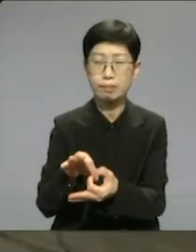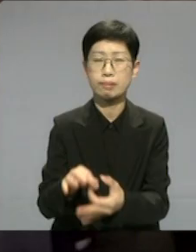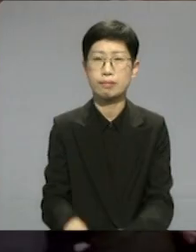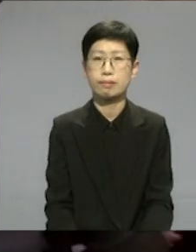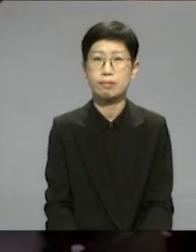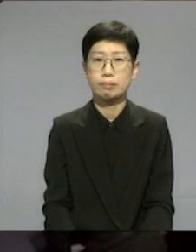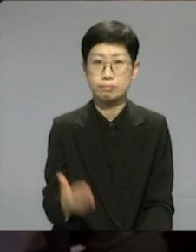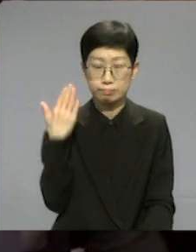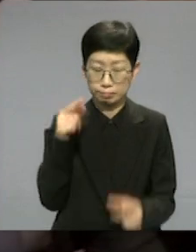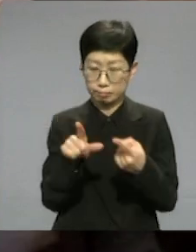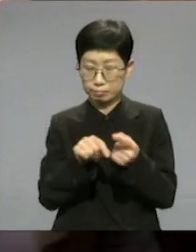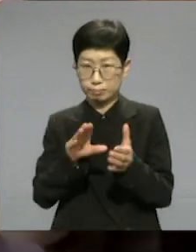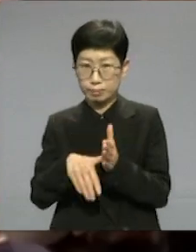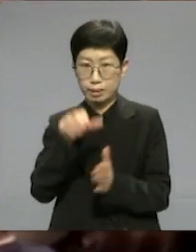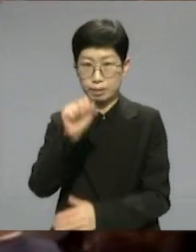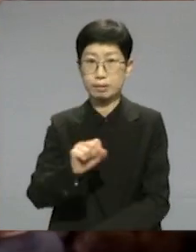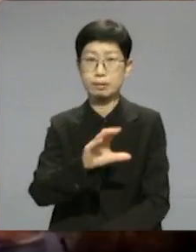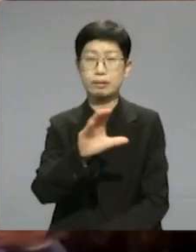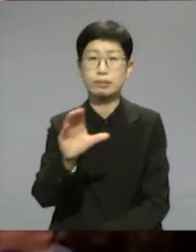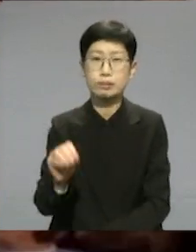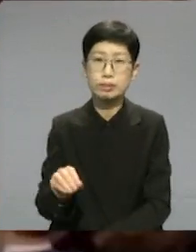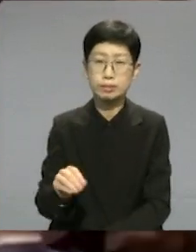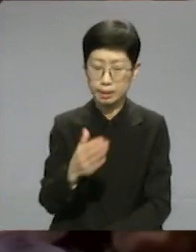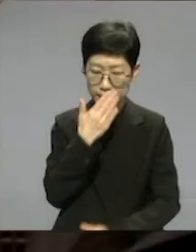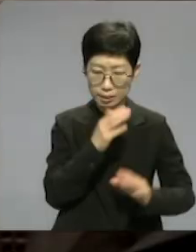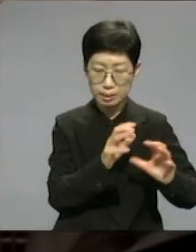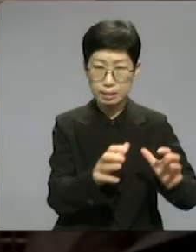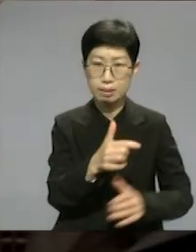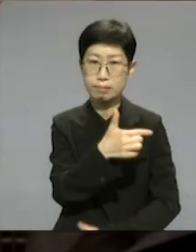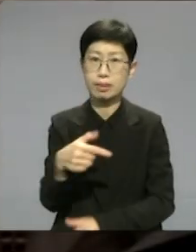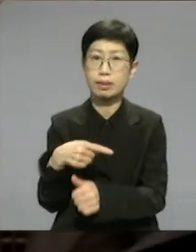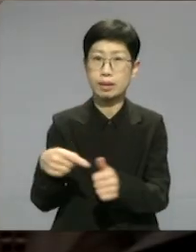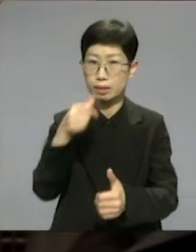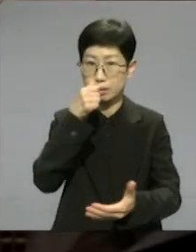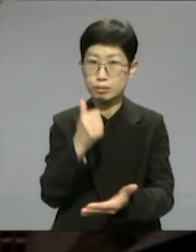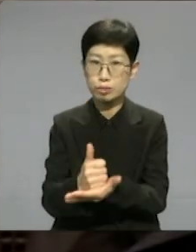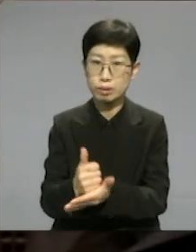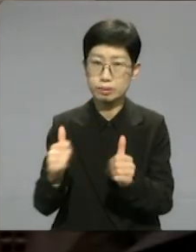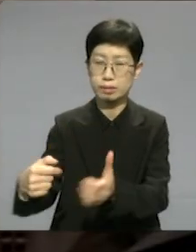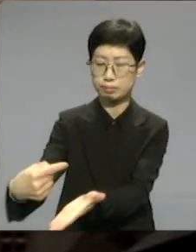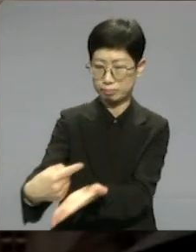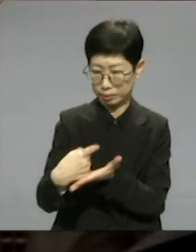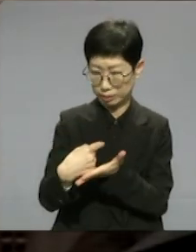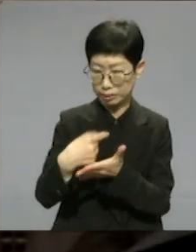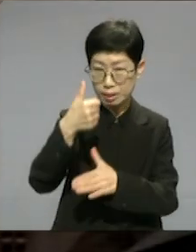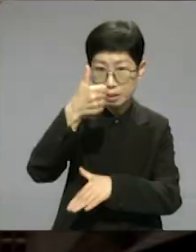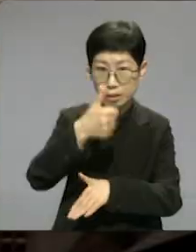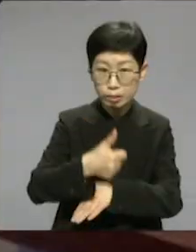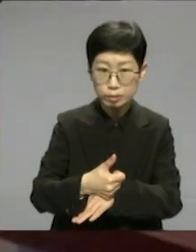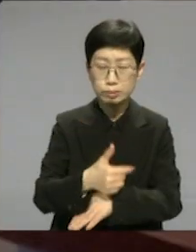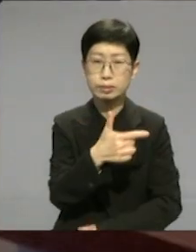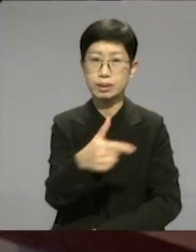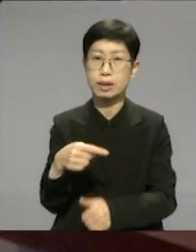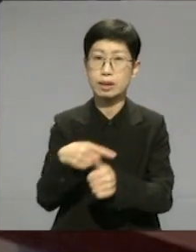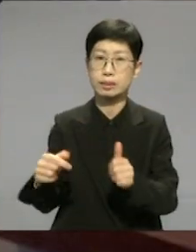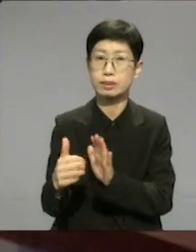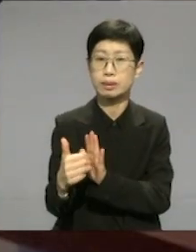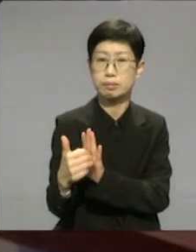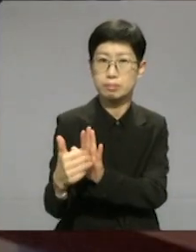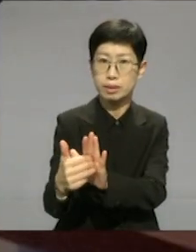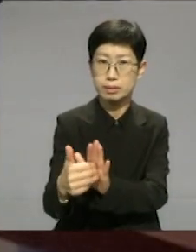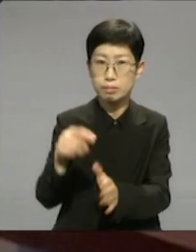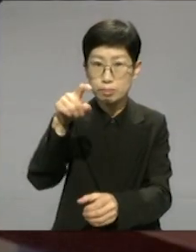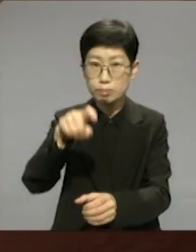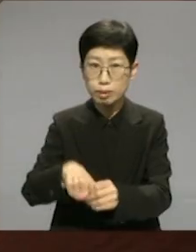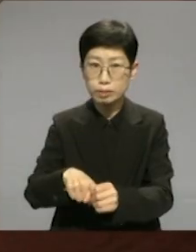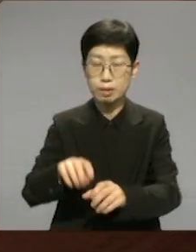앞서 지난 1월엔 남아프리카 공화국이 이스라엘을 대량 학살 혐의로 제소해 ICJ가 대량 학살을 막기 위한 모든